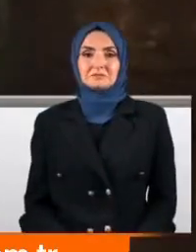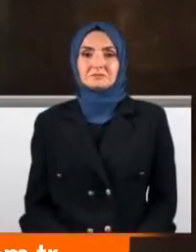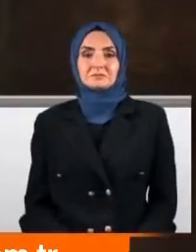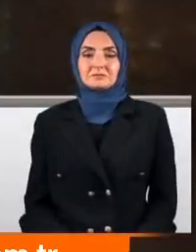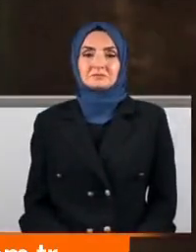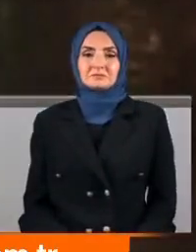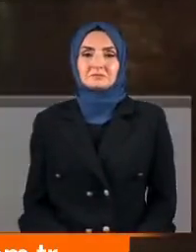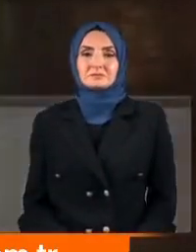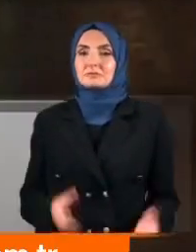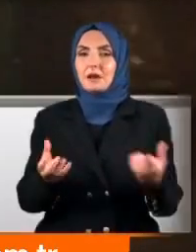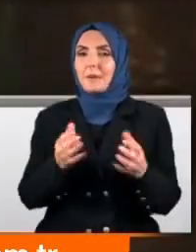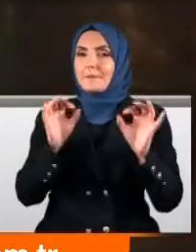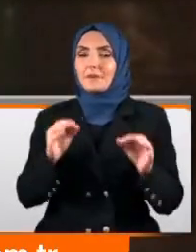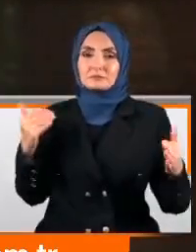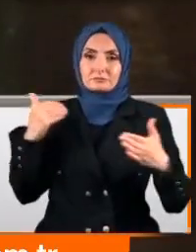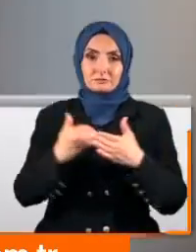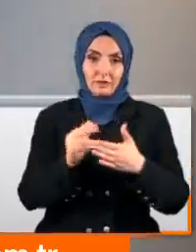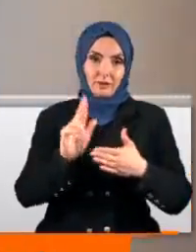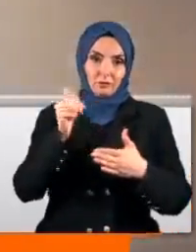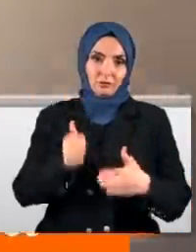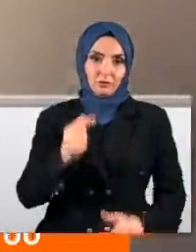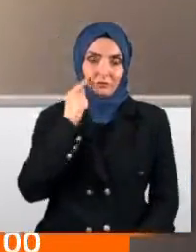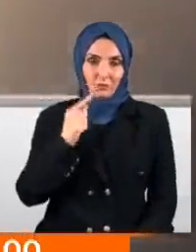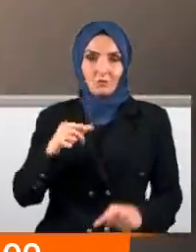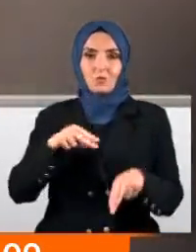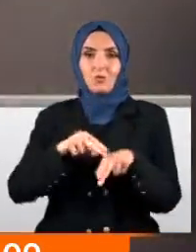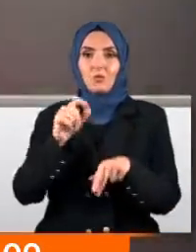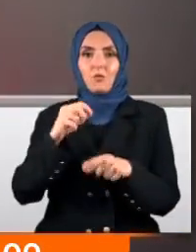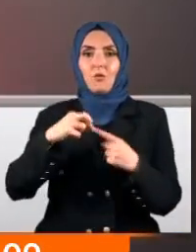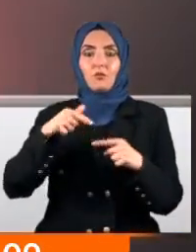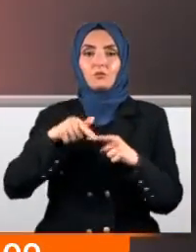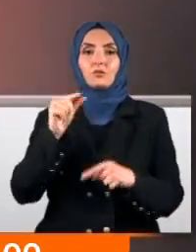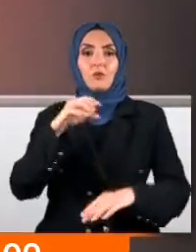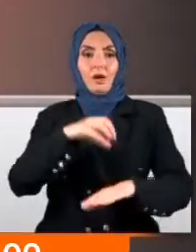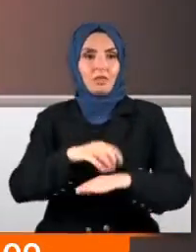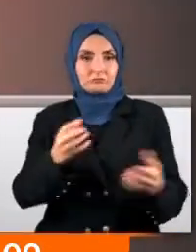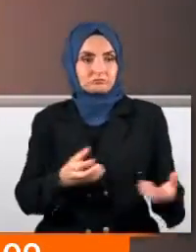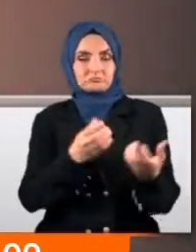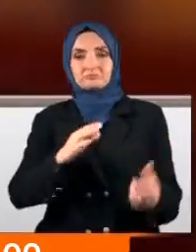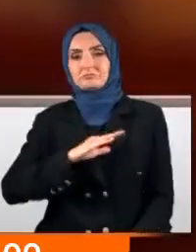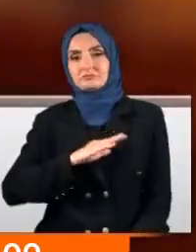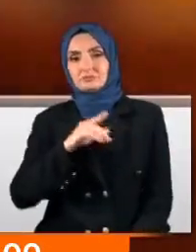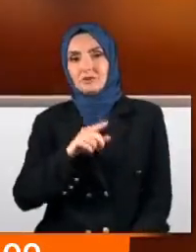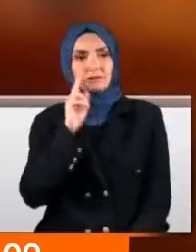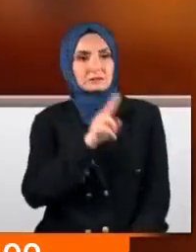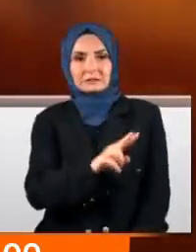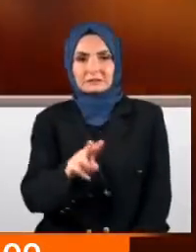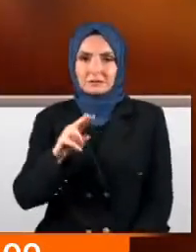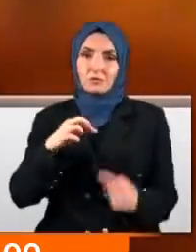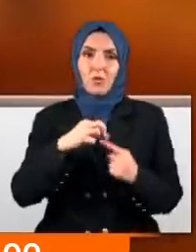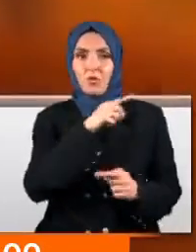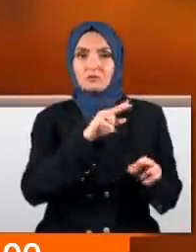Facianın 7. gününde alevler Korfu Adası'nda da gösterdi kendini. Neyse ki oradaki tablo henüz Rodos kadar kötü değil.